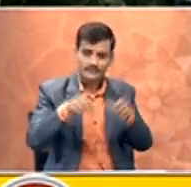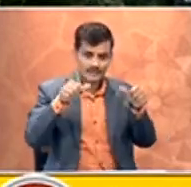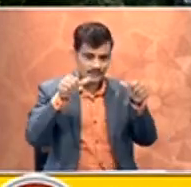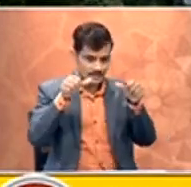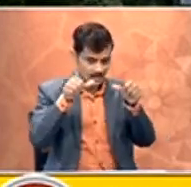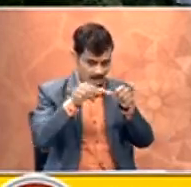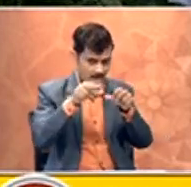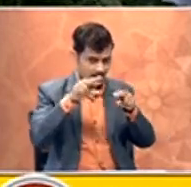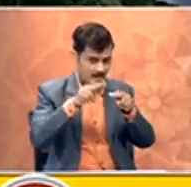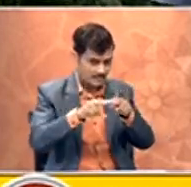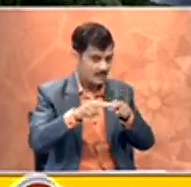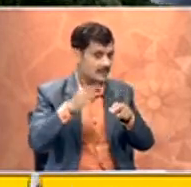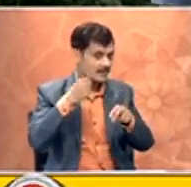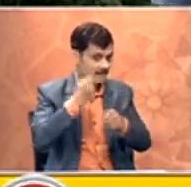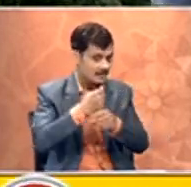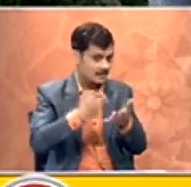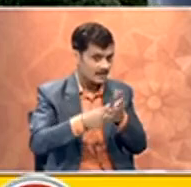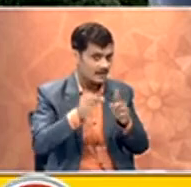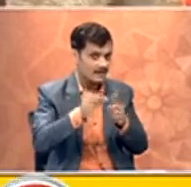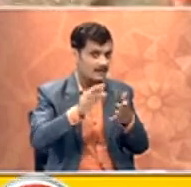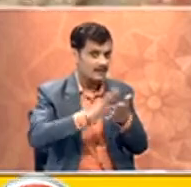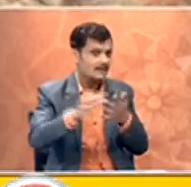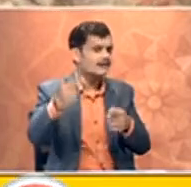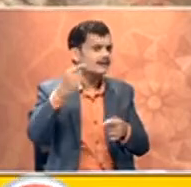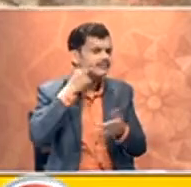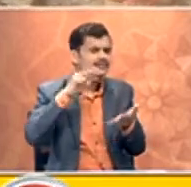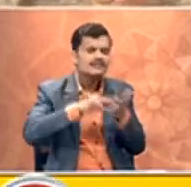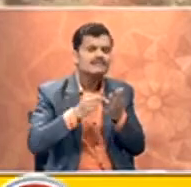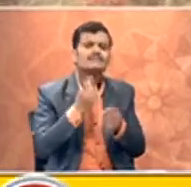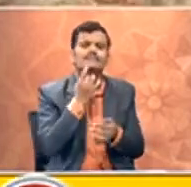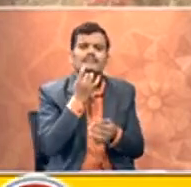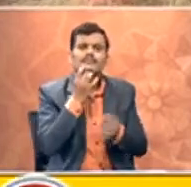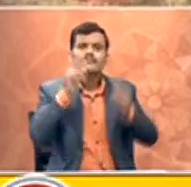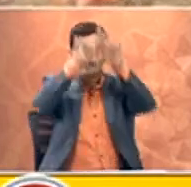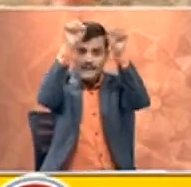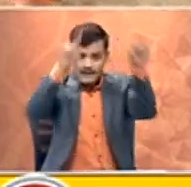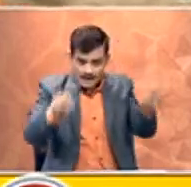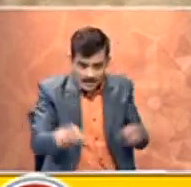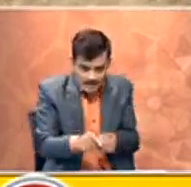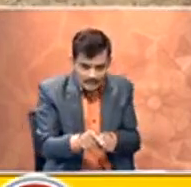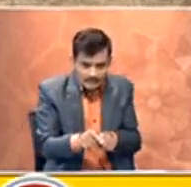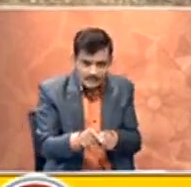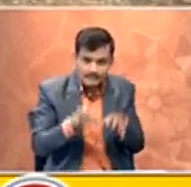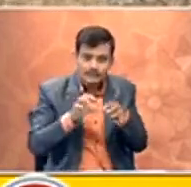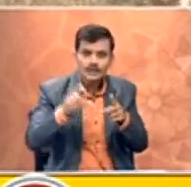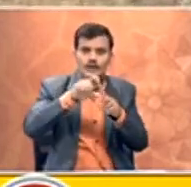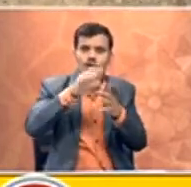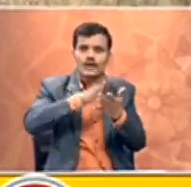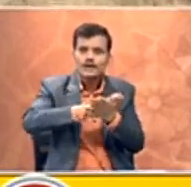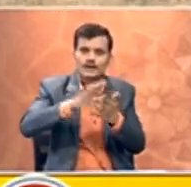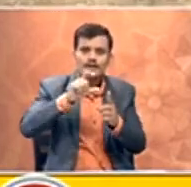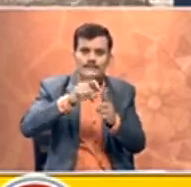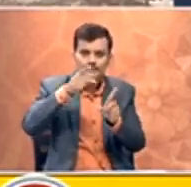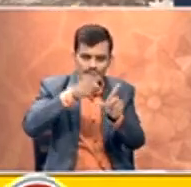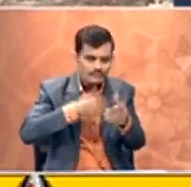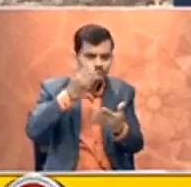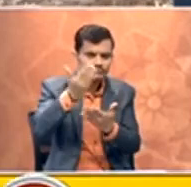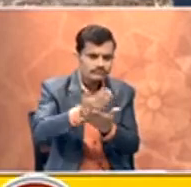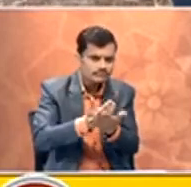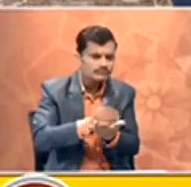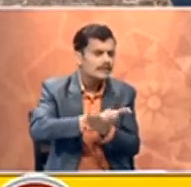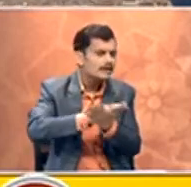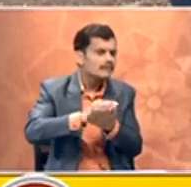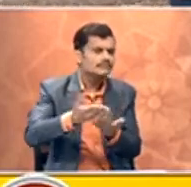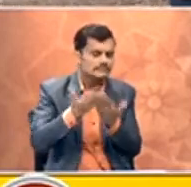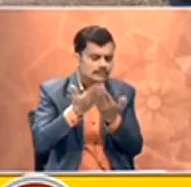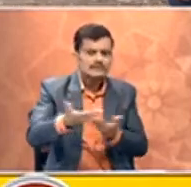एपिग्राफी यानी शिलालेखों से जुड़े विषय में डिप्लोमा भी कर लिया। हालांकि अब वे रिटायर हो चुके